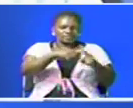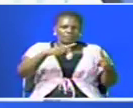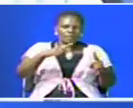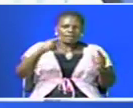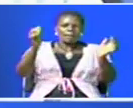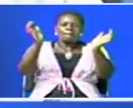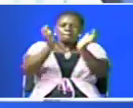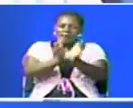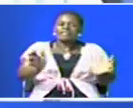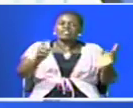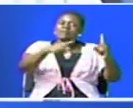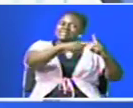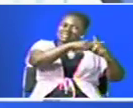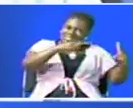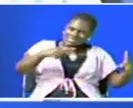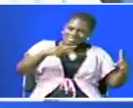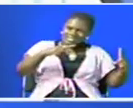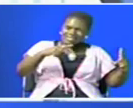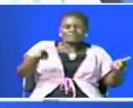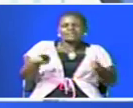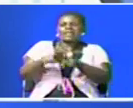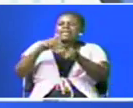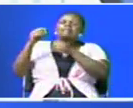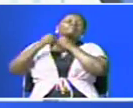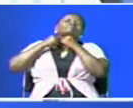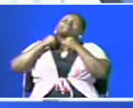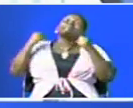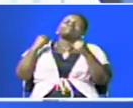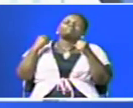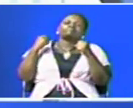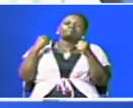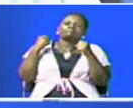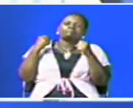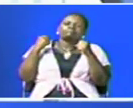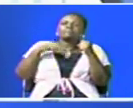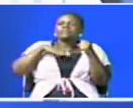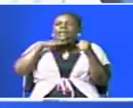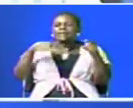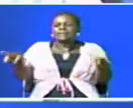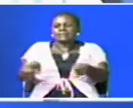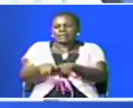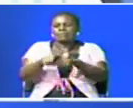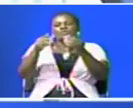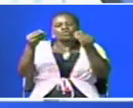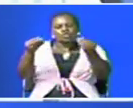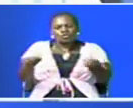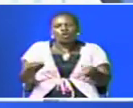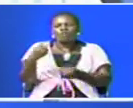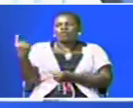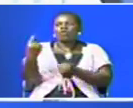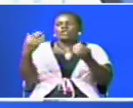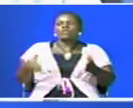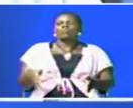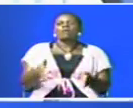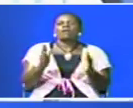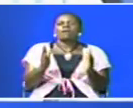adhabu ya mtu kuua naye atukuliwe hukumu ya kifo naye. Hii ndio suluhisho